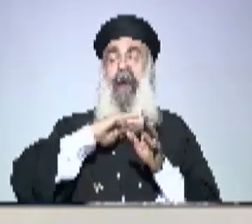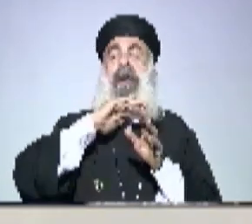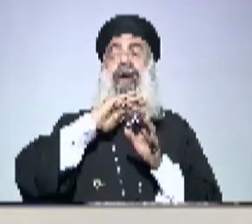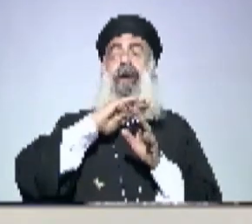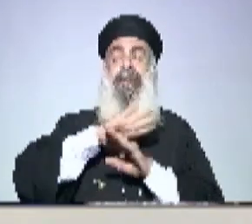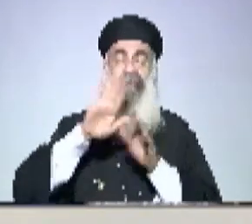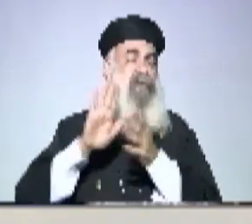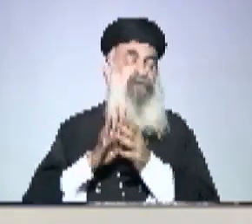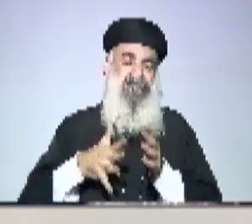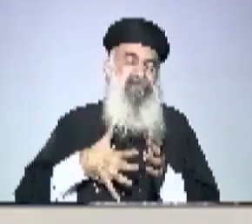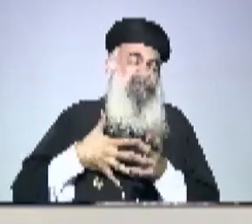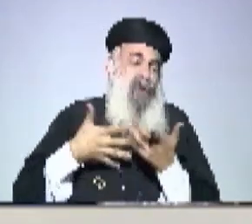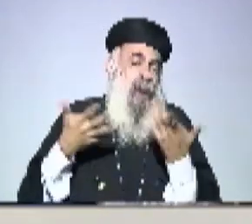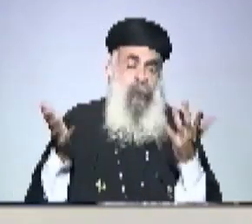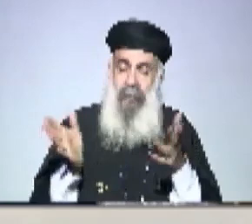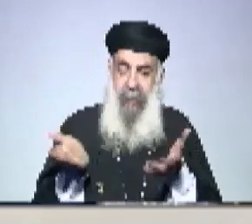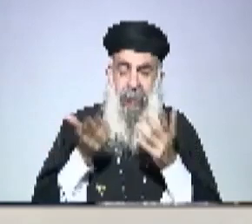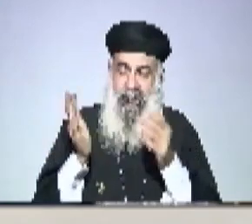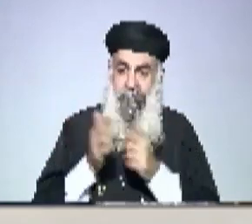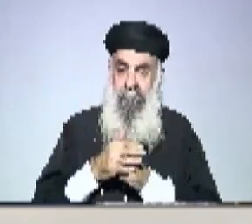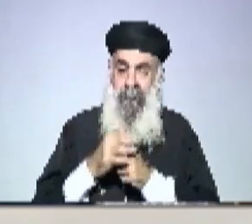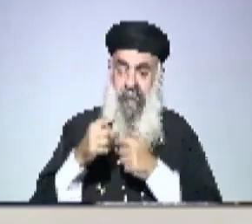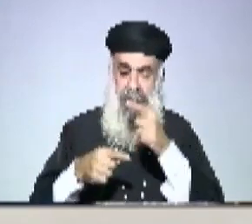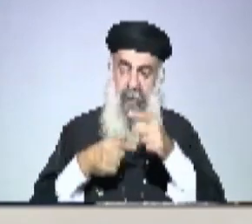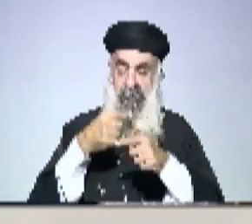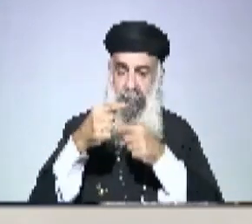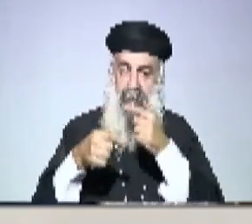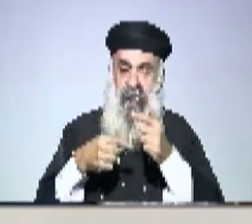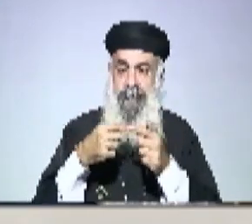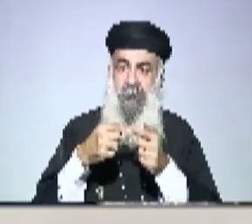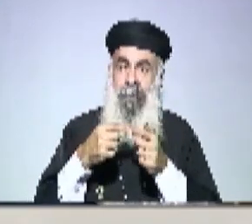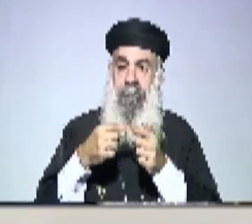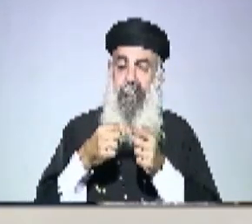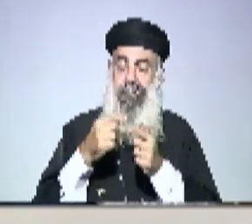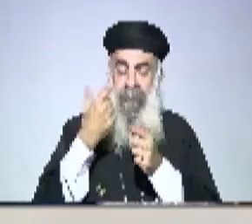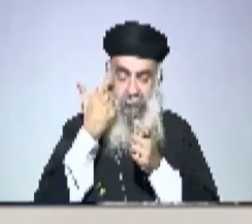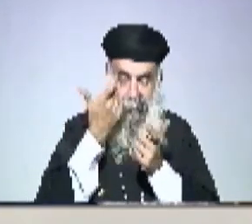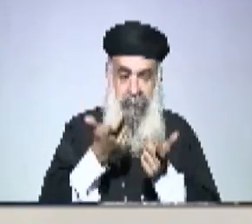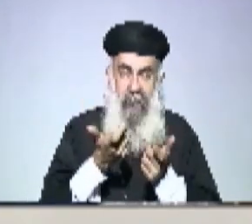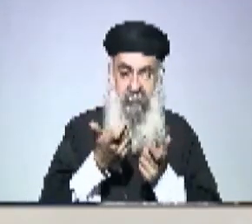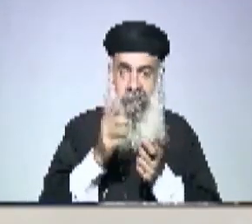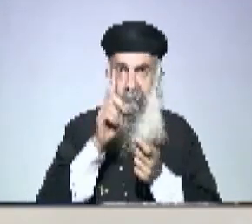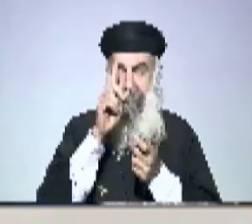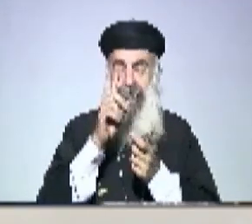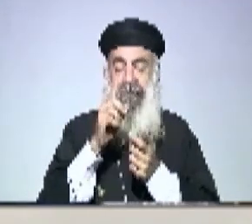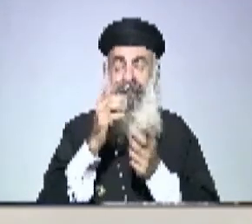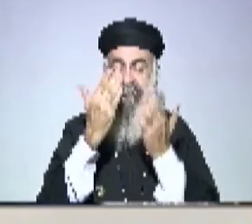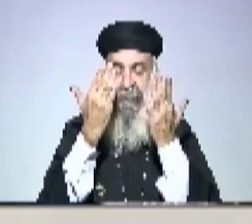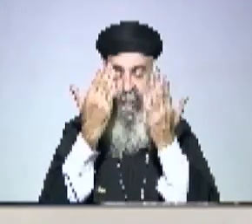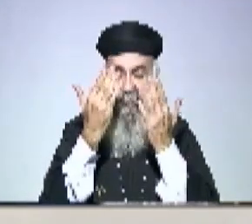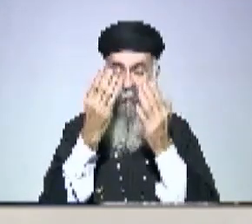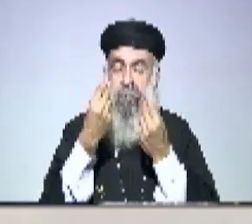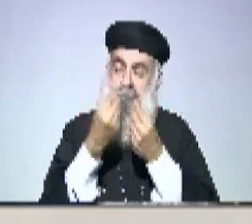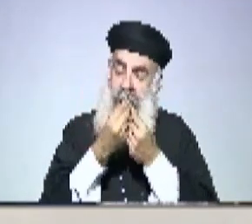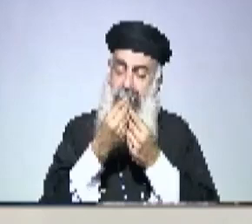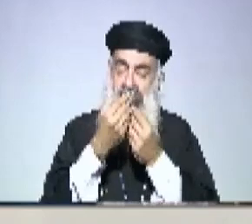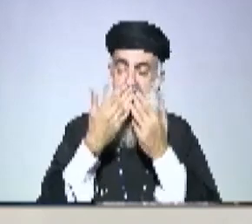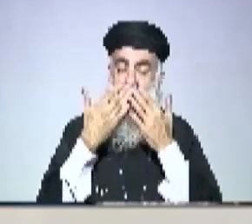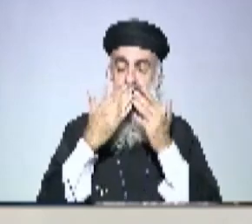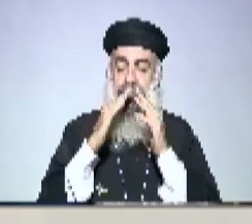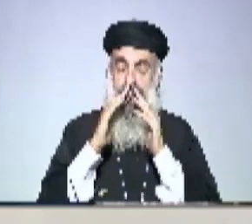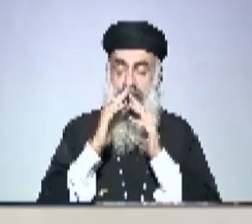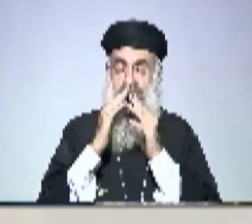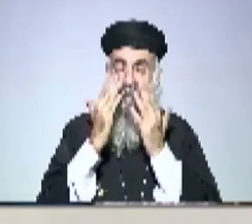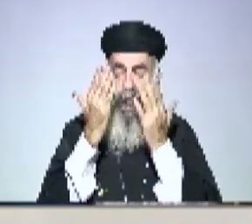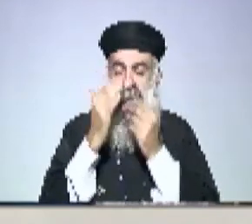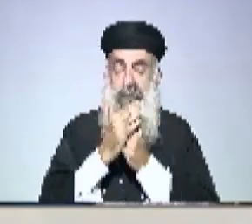عايز حاجه باستمرار حتى احتياجاته يعرضها على ربنا بالصلاه والدعاء مع شكر قول له اشكرك يا